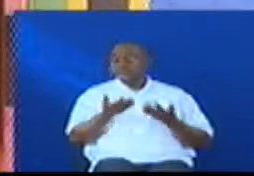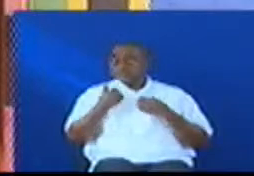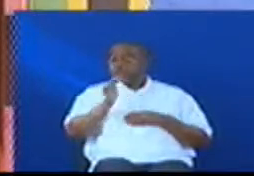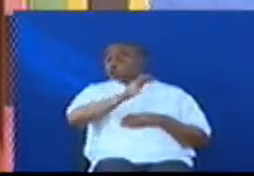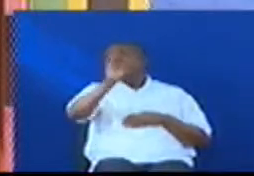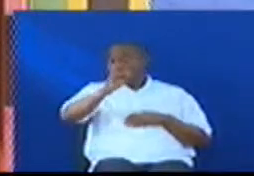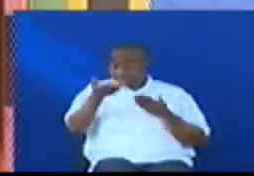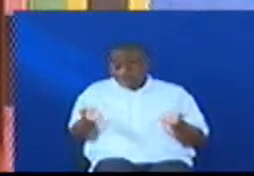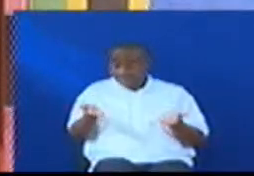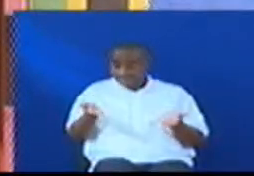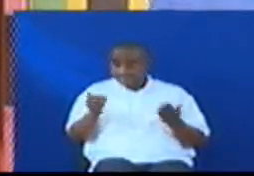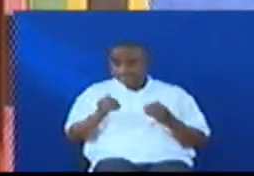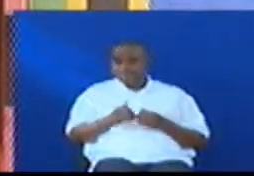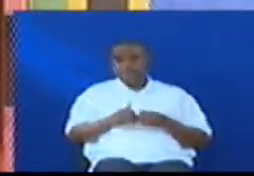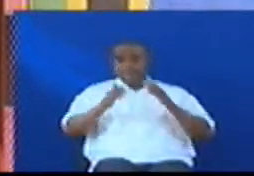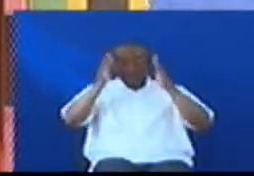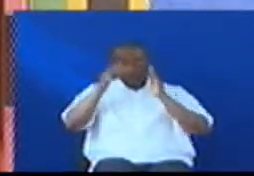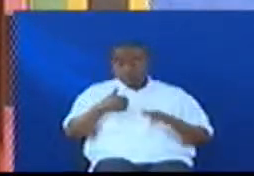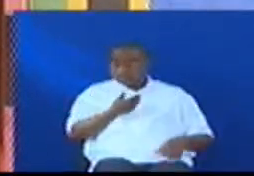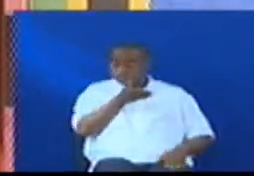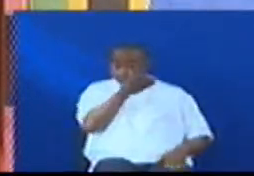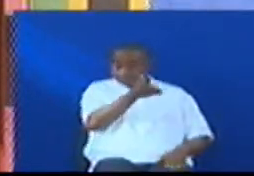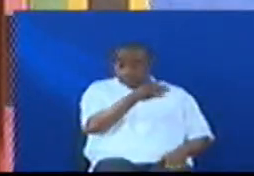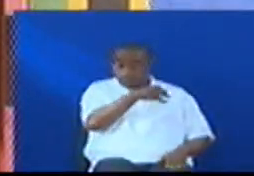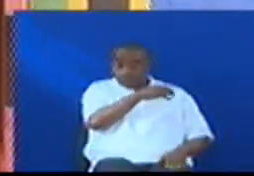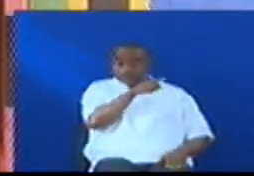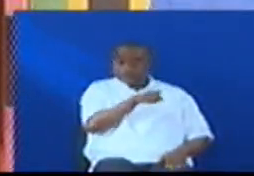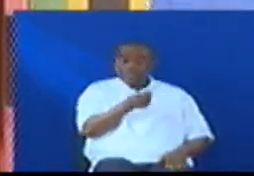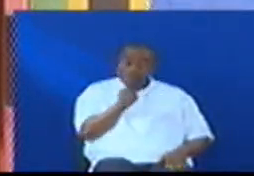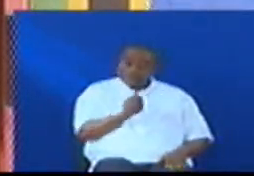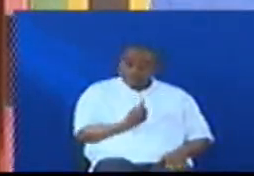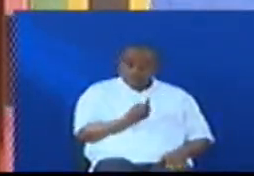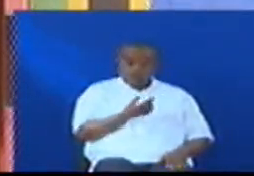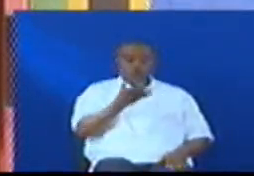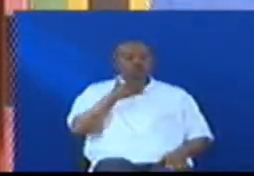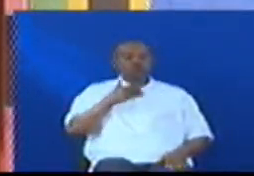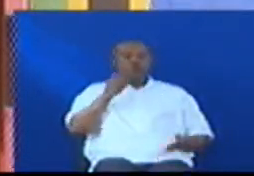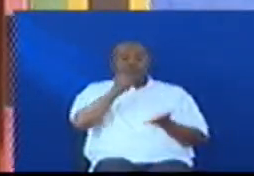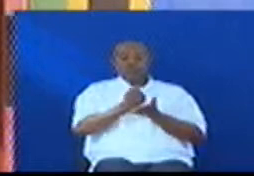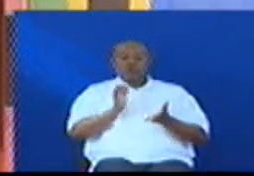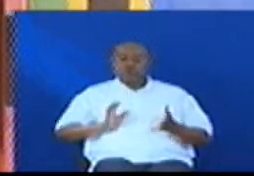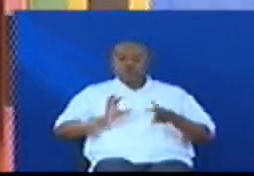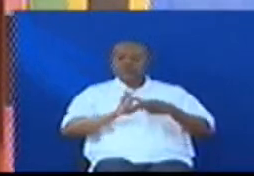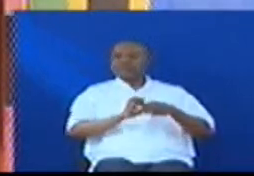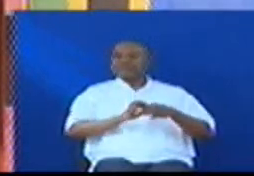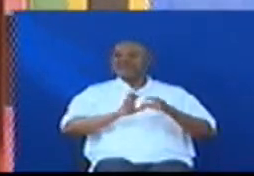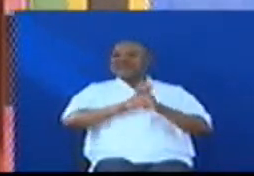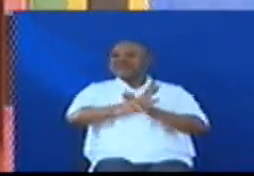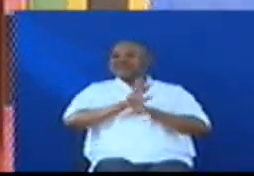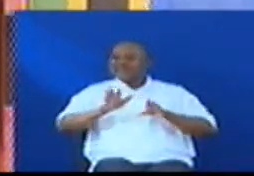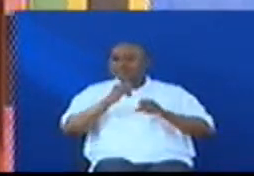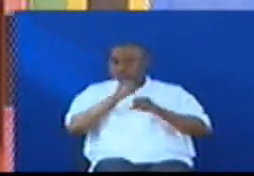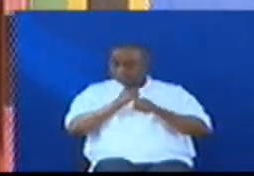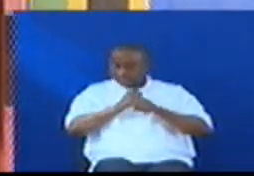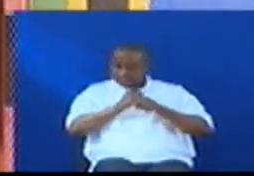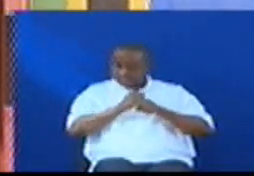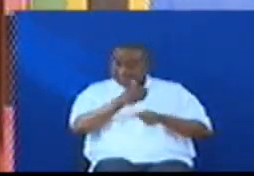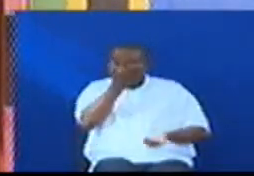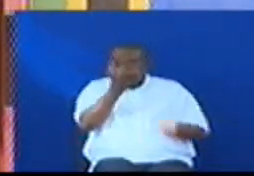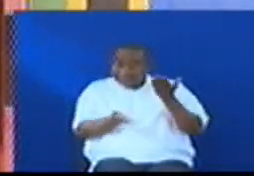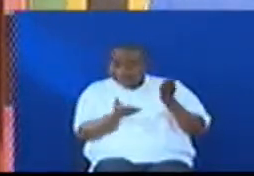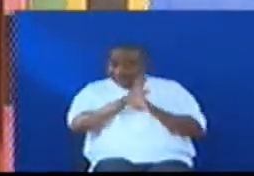hapo. Mheshimiwa Jenista akasema tunaunganisha, tumeshafanya actuarial